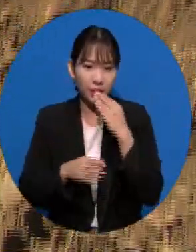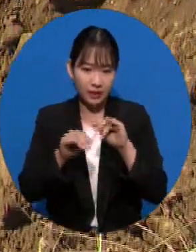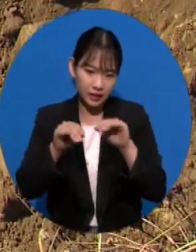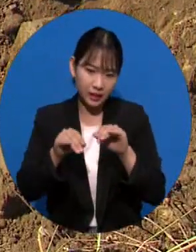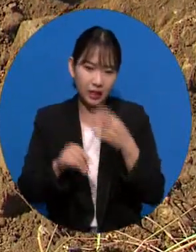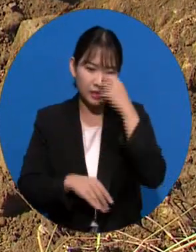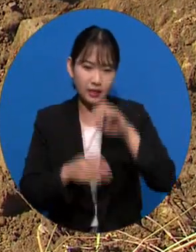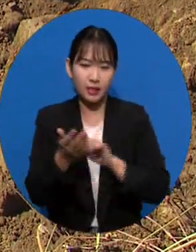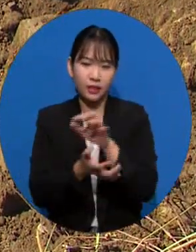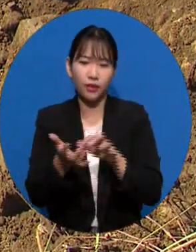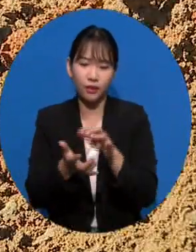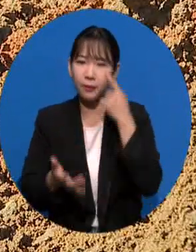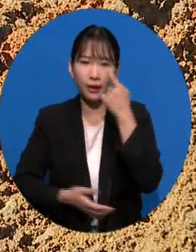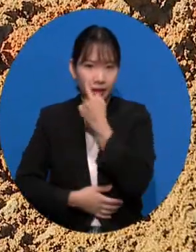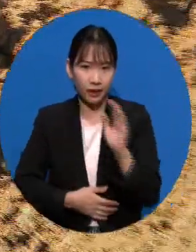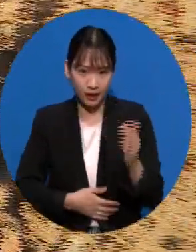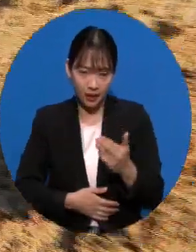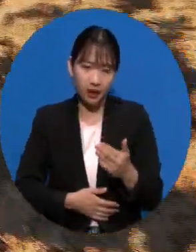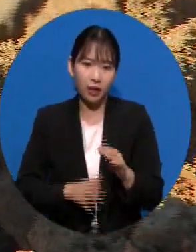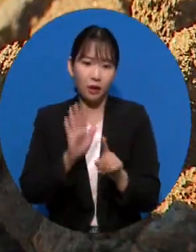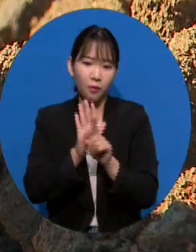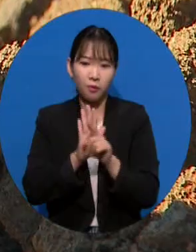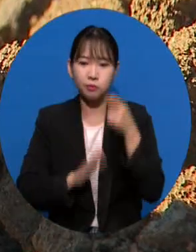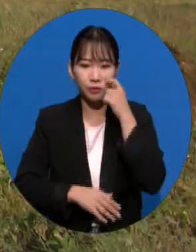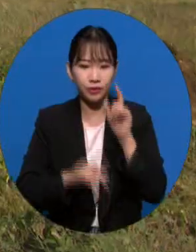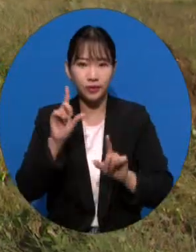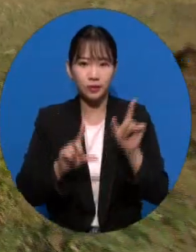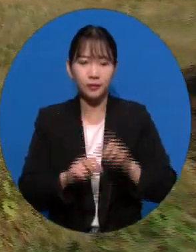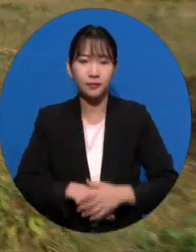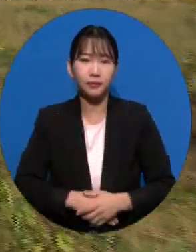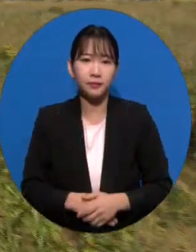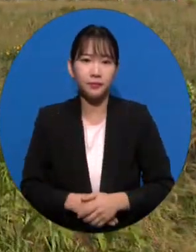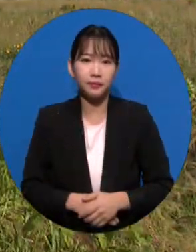토석에 폐기물이 섞여 있다는 것이 확인되면서 홍보에 나서지 못하는 실정입니다.